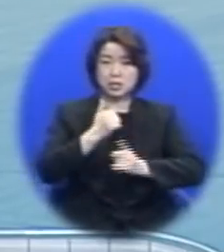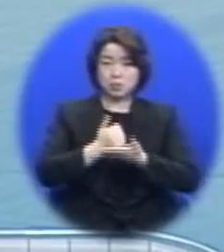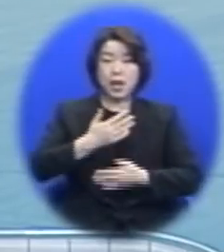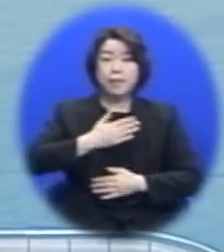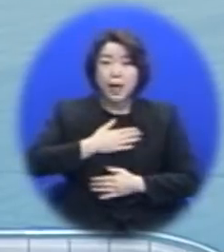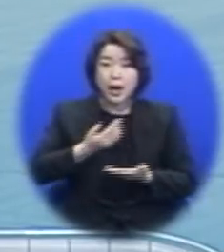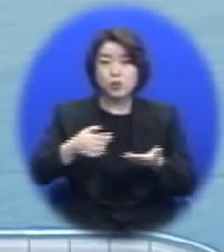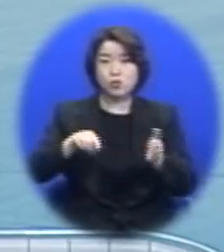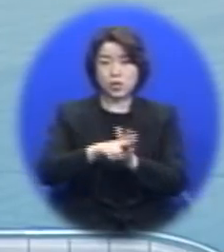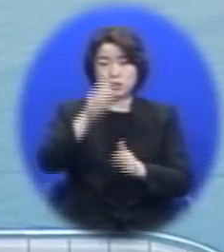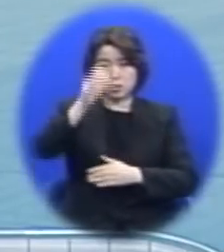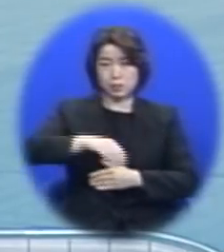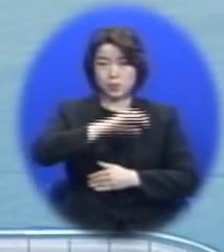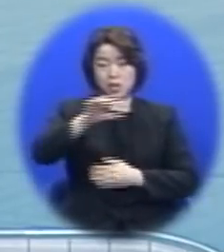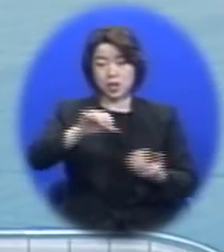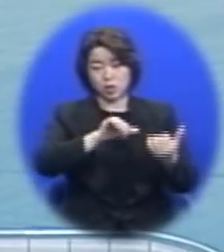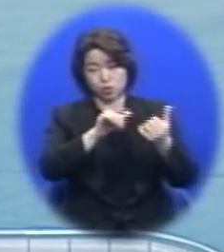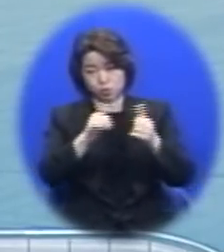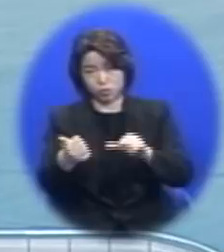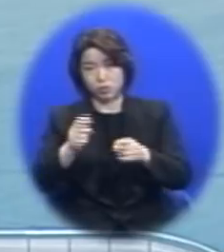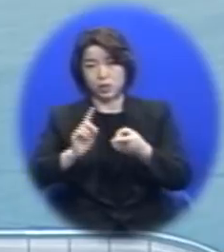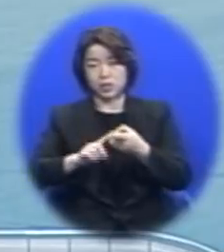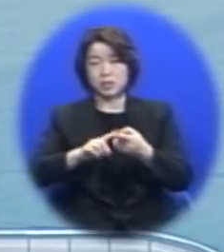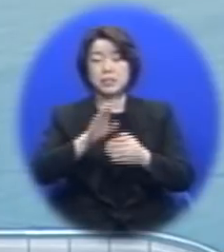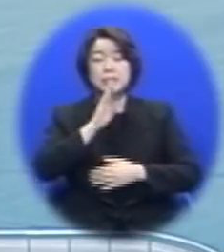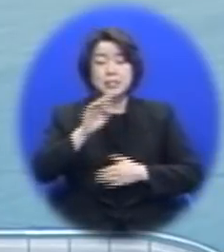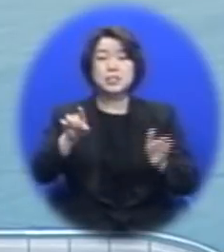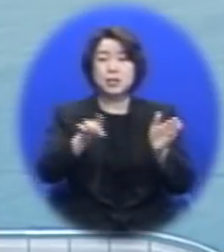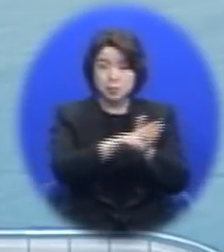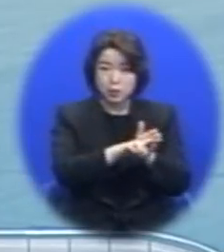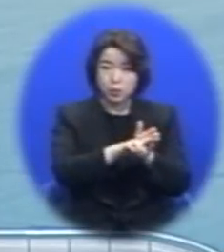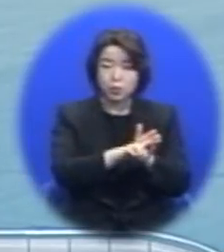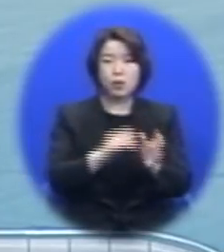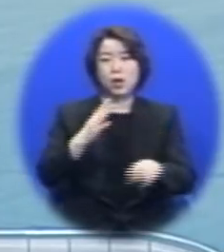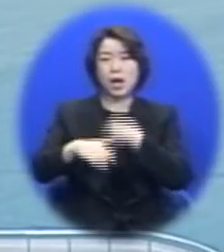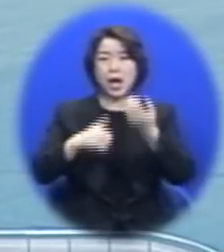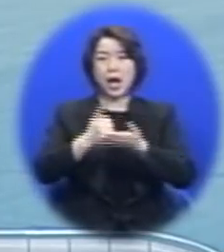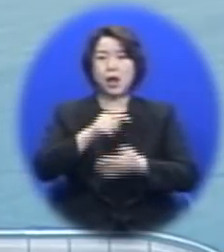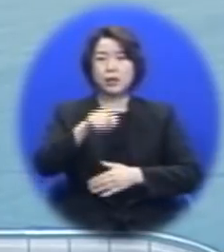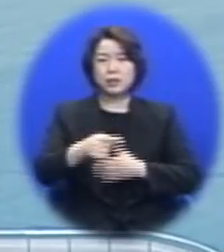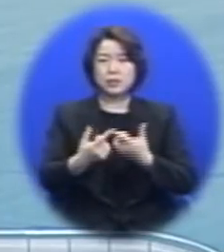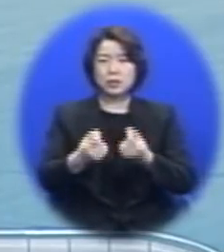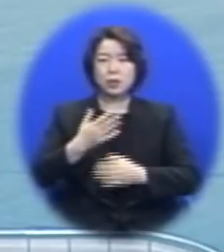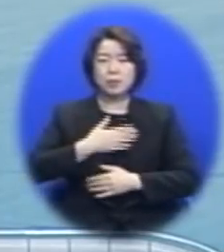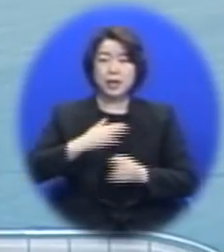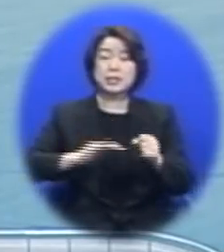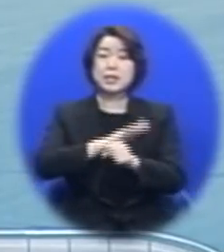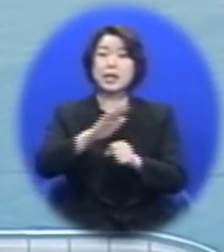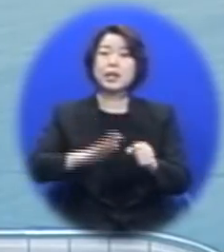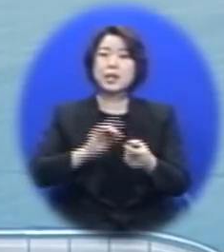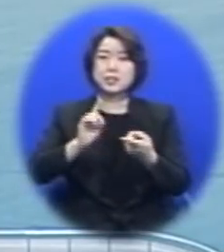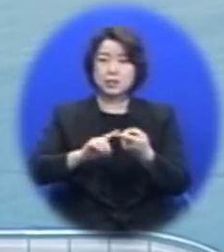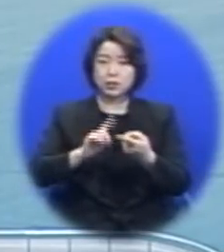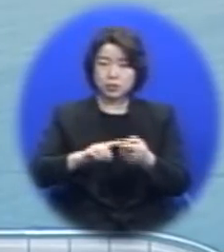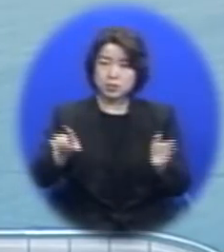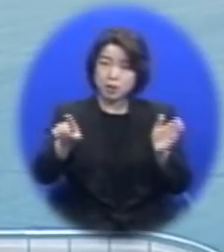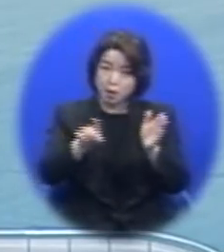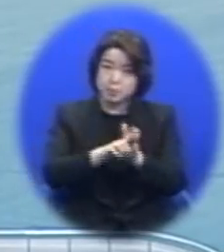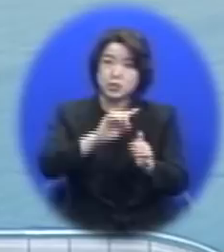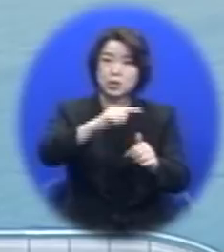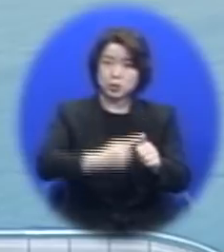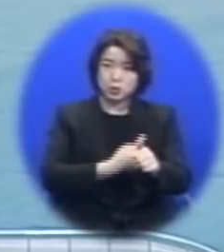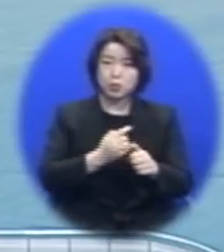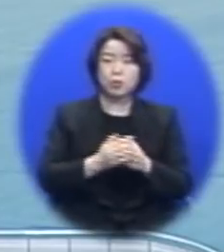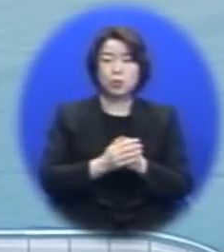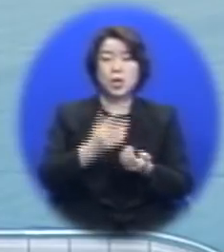위해서 십자가에 죽으셨다는 사실이 믿어지고, 하나님이 그처럼 나를 사랑하신다는 게 믿어지고, 주님이 지금